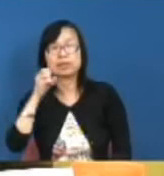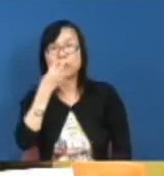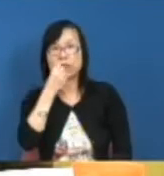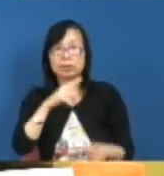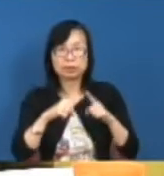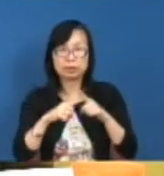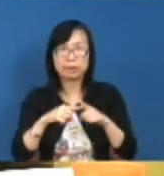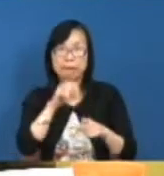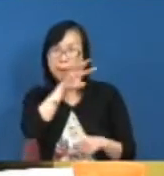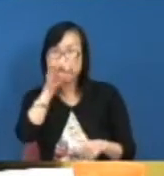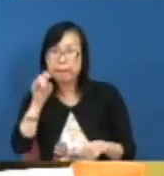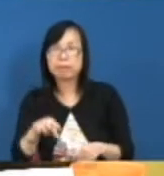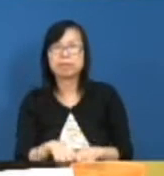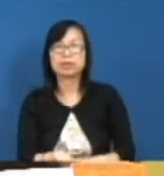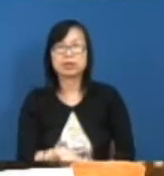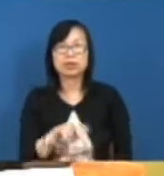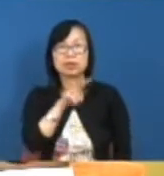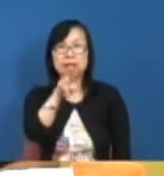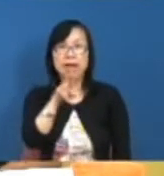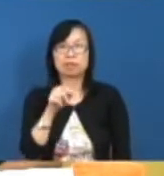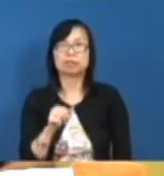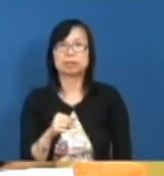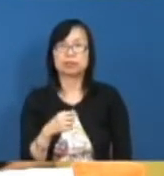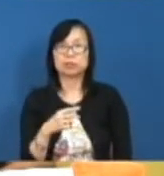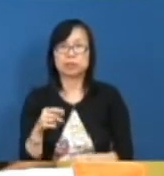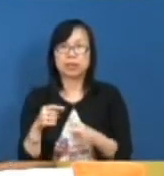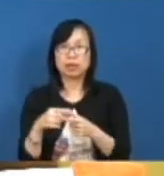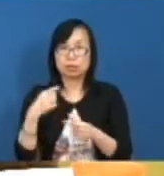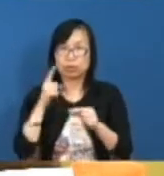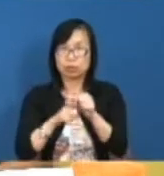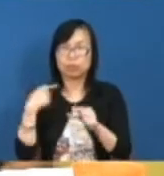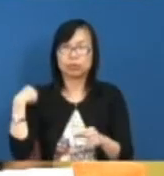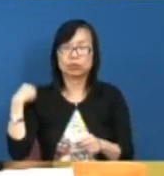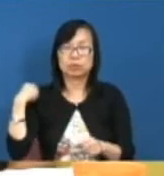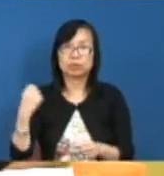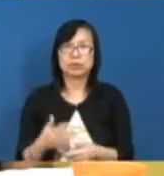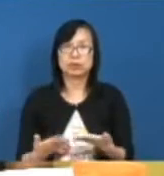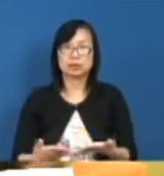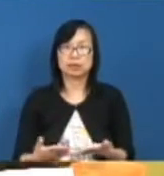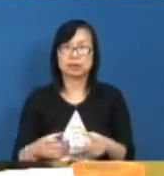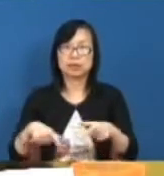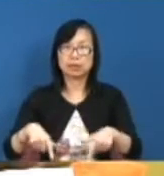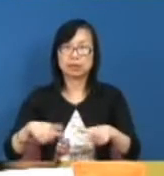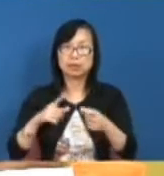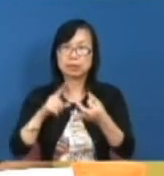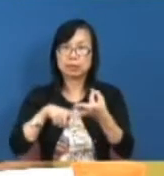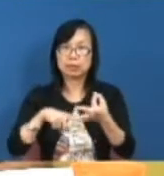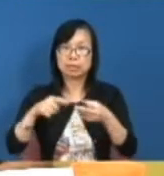港人去睇下你同唔同共產黨妥協？人哋而家林瑞麟、施錯能嗰啲俾兩個